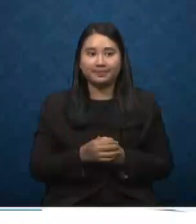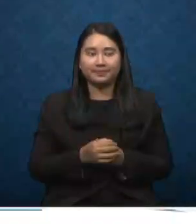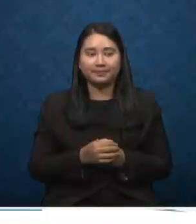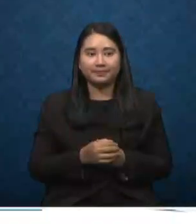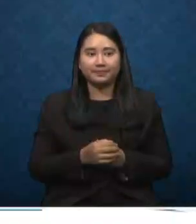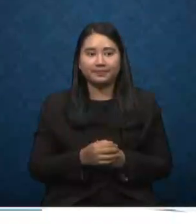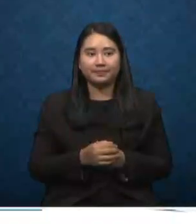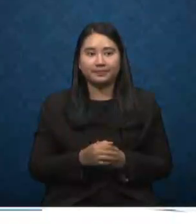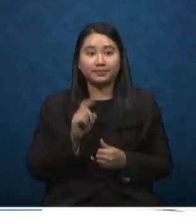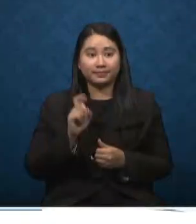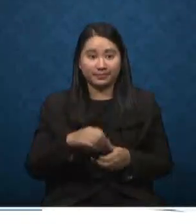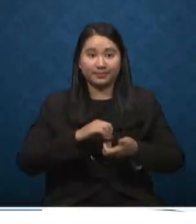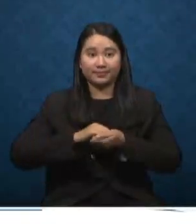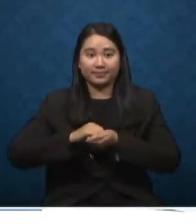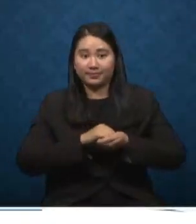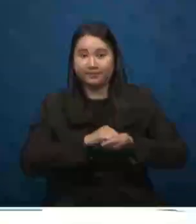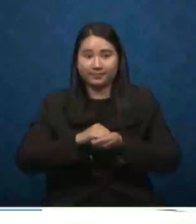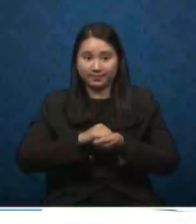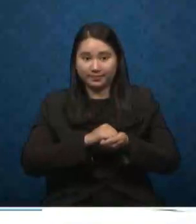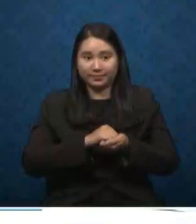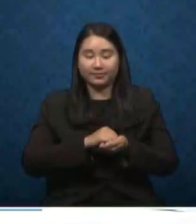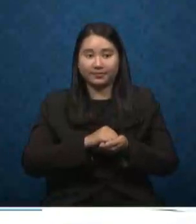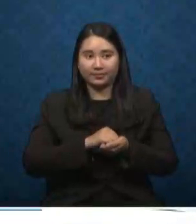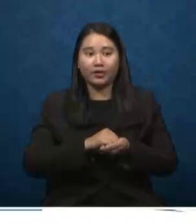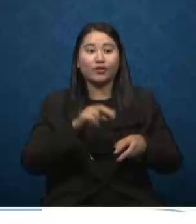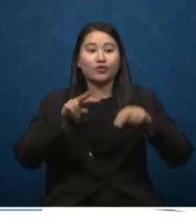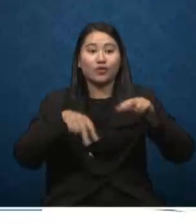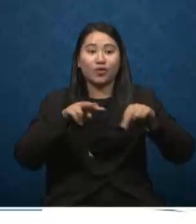ะสร้างความสมานฉันท์ต่างๆเพื่อนำไปสู่การปก